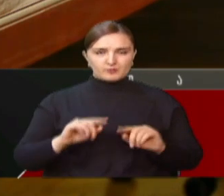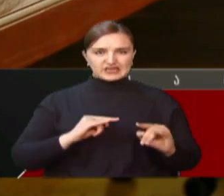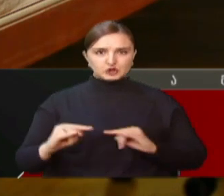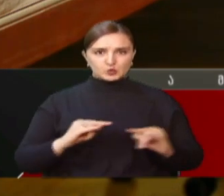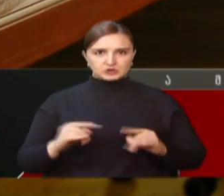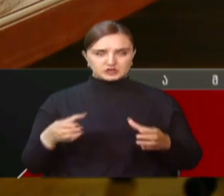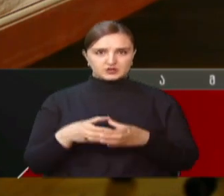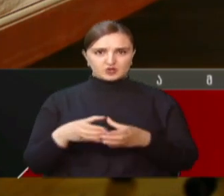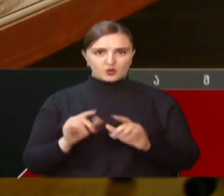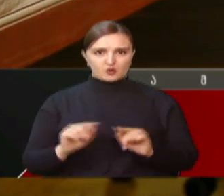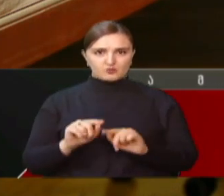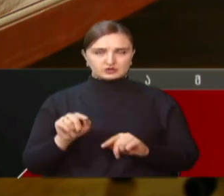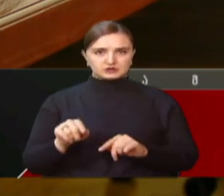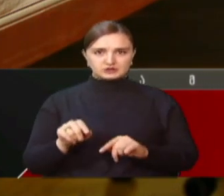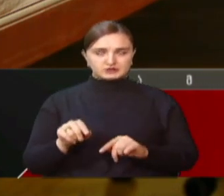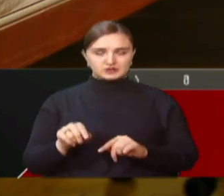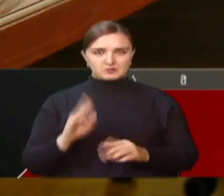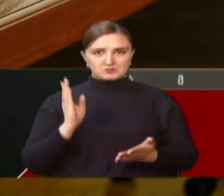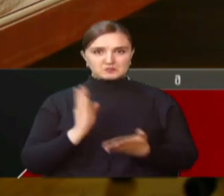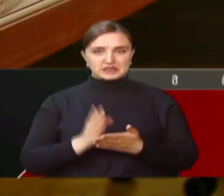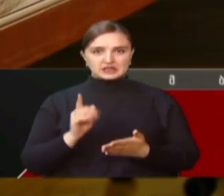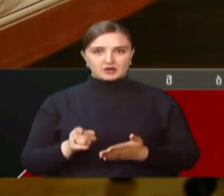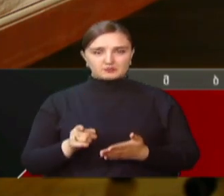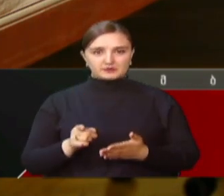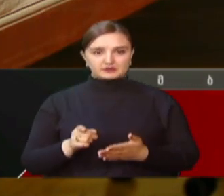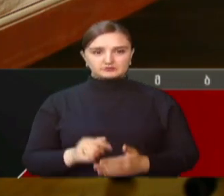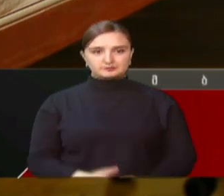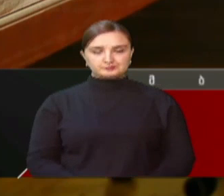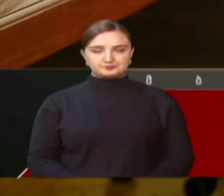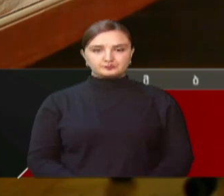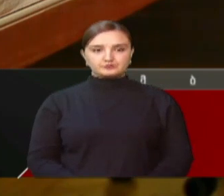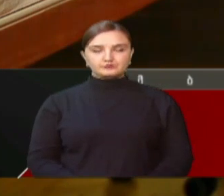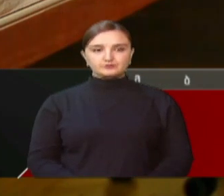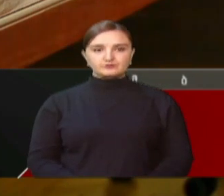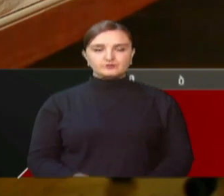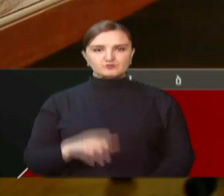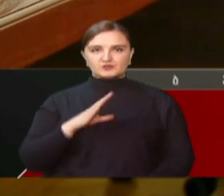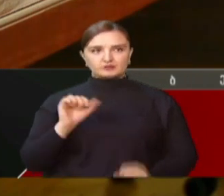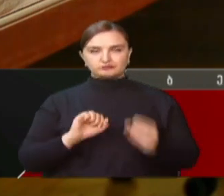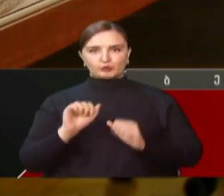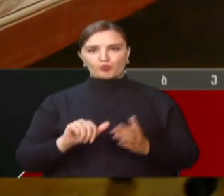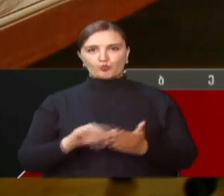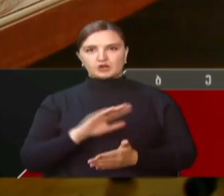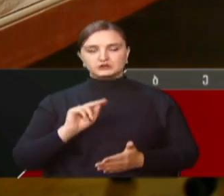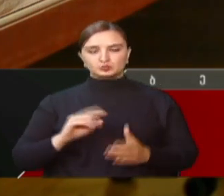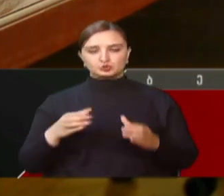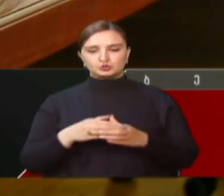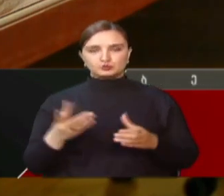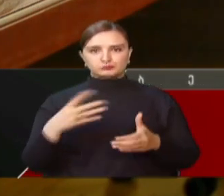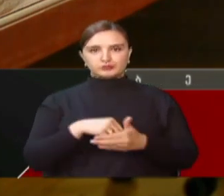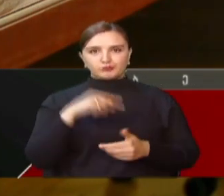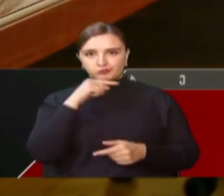ოპოზიციის ნაწილზე, რომელიც პირდაპირ, ასე ვთქვათ, ერთის მხრივ უარს აცხადებდა სამუშაო